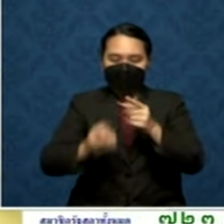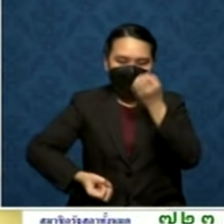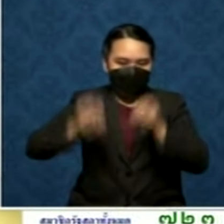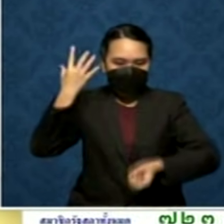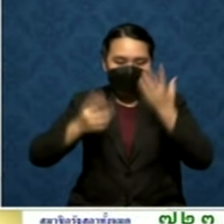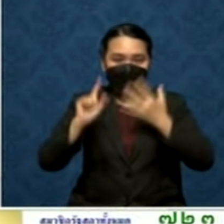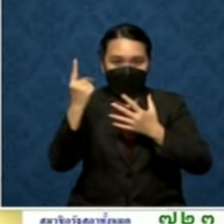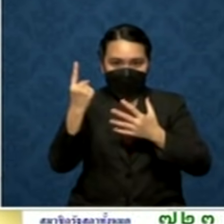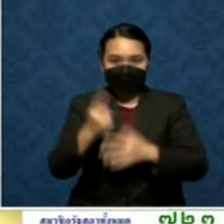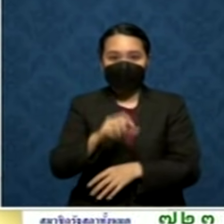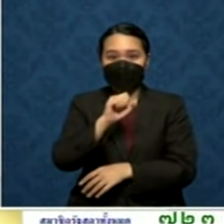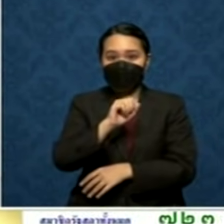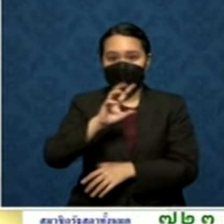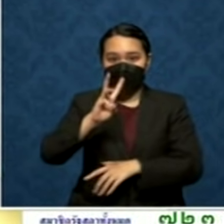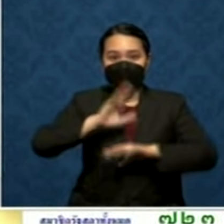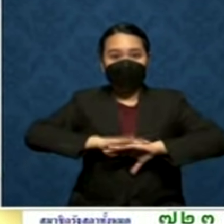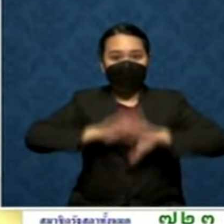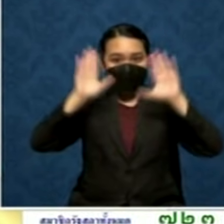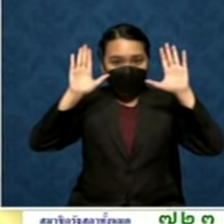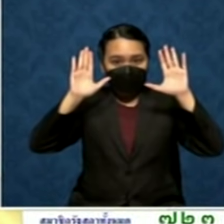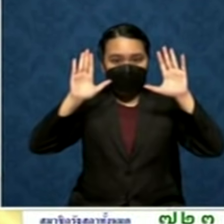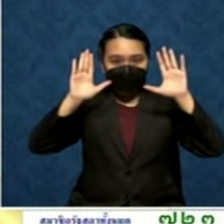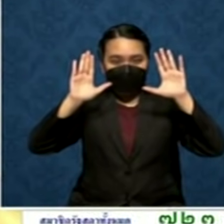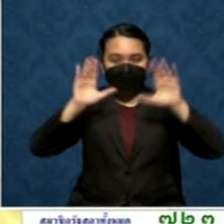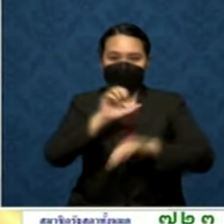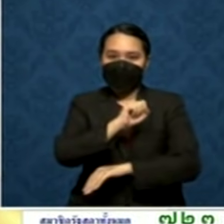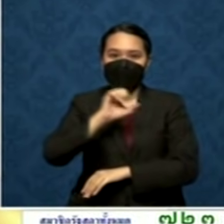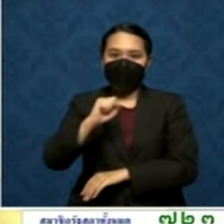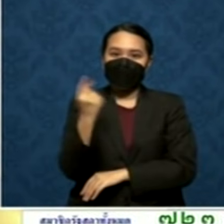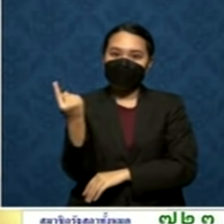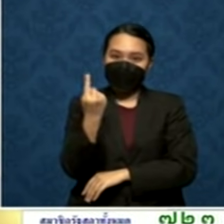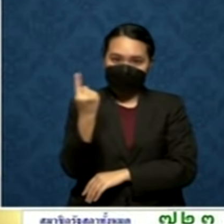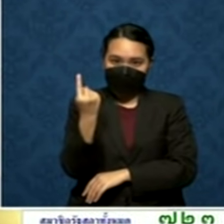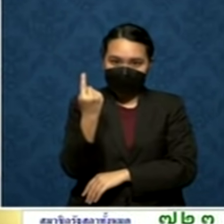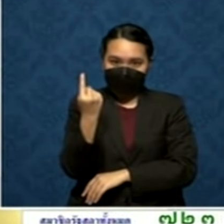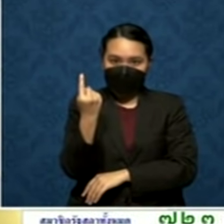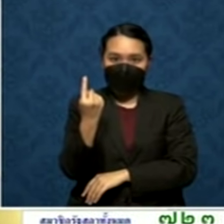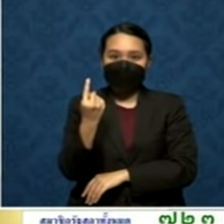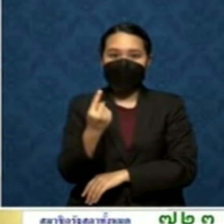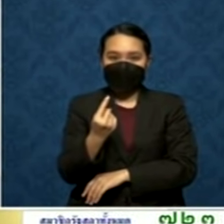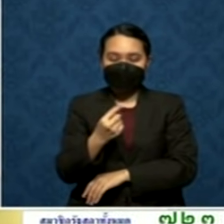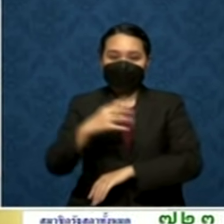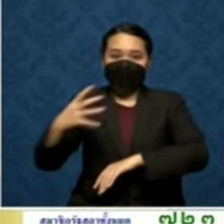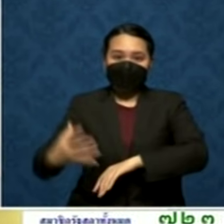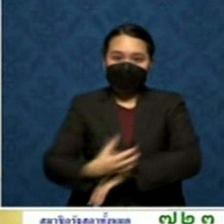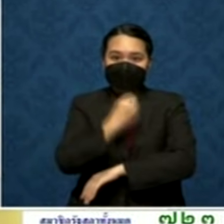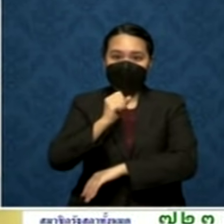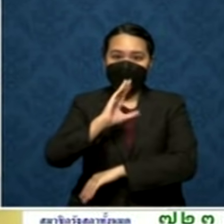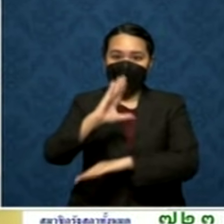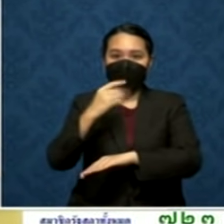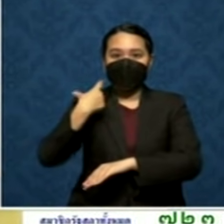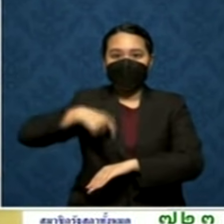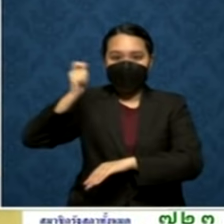ยกเลิกสววการสร้างระบบสภาเดียวการแก้ไขที่มาและอำนาจของศาล